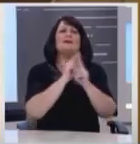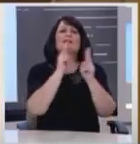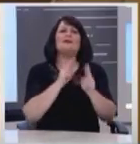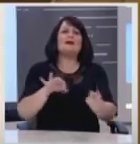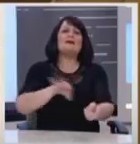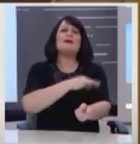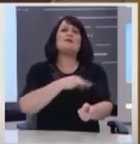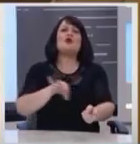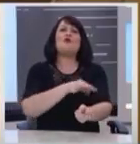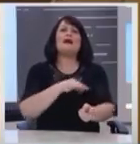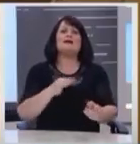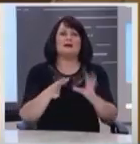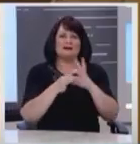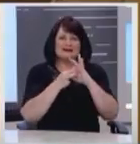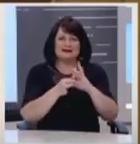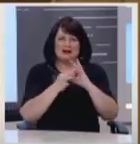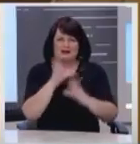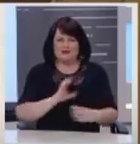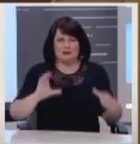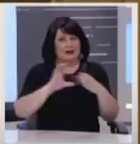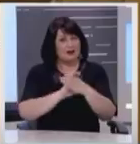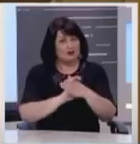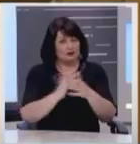μας συνεργασία στην Ευρωπαϊκή Ένωση,